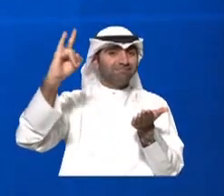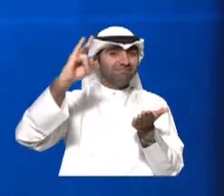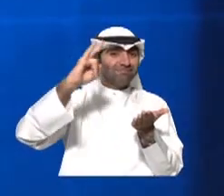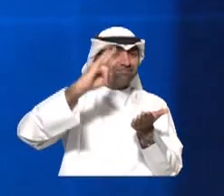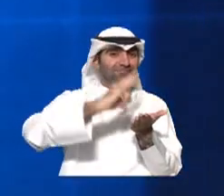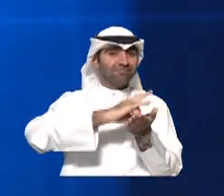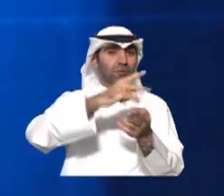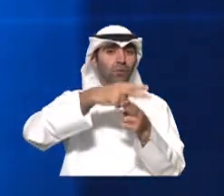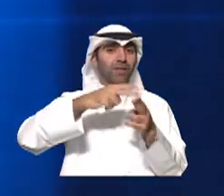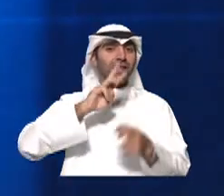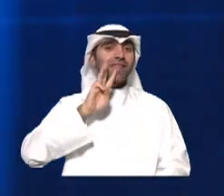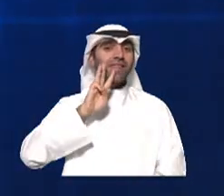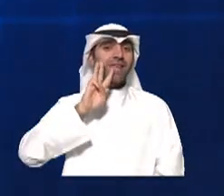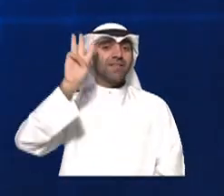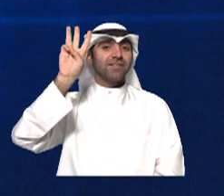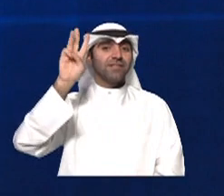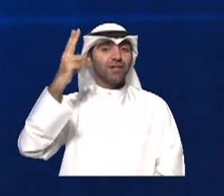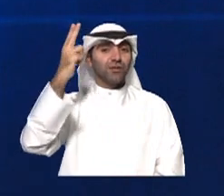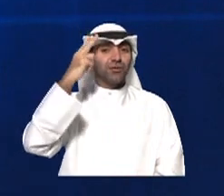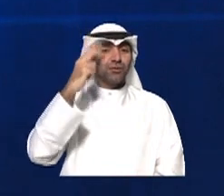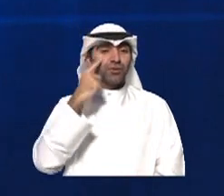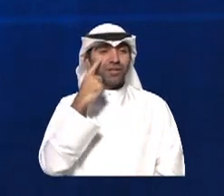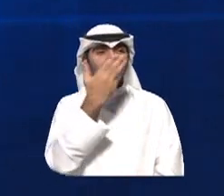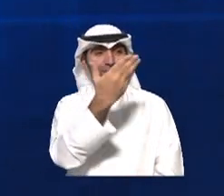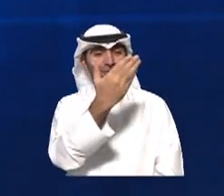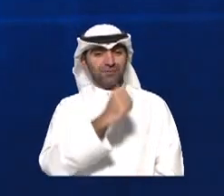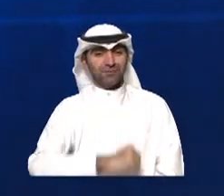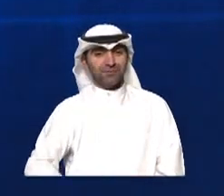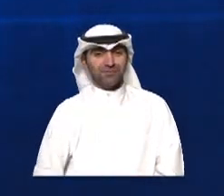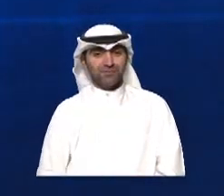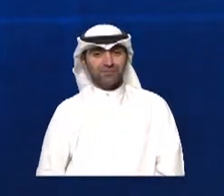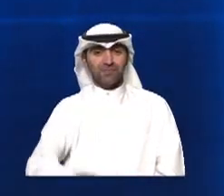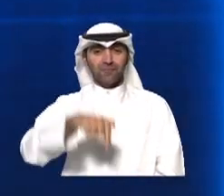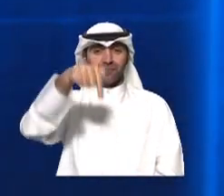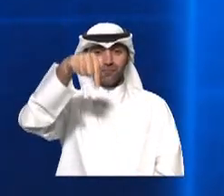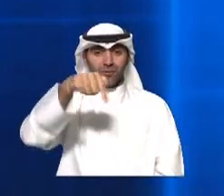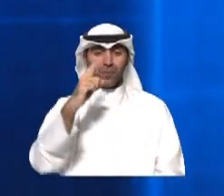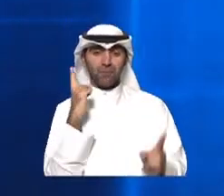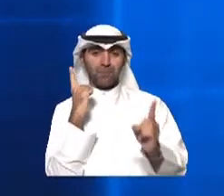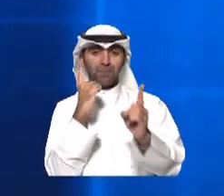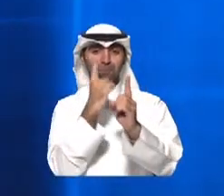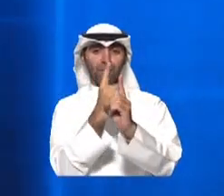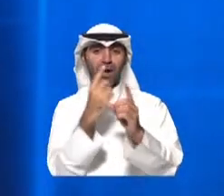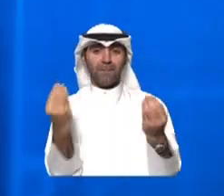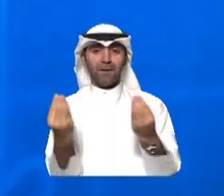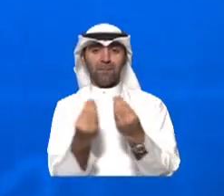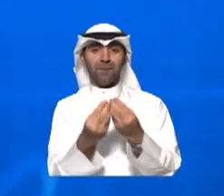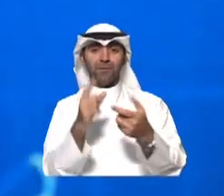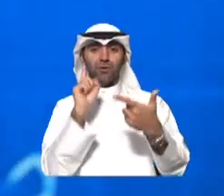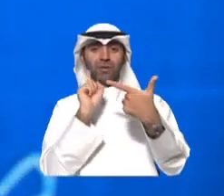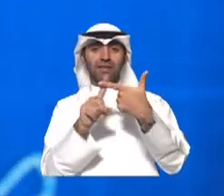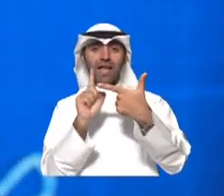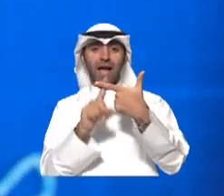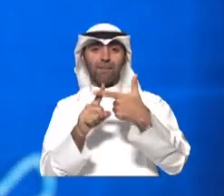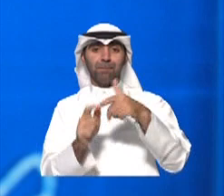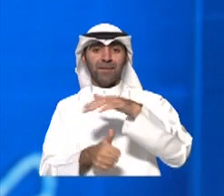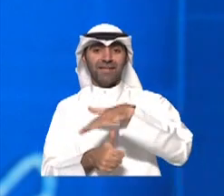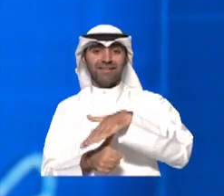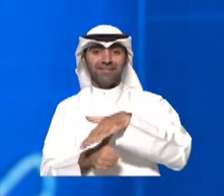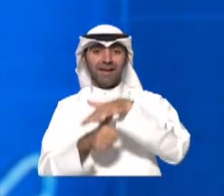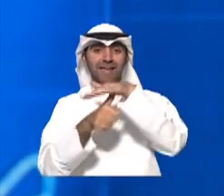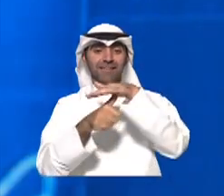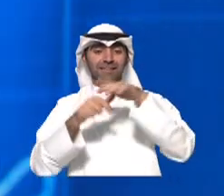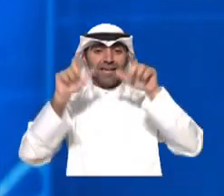وتخريج دورة الوكلاء المرشحين إلى رتبة ملازم. وبهذه المناسبة نقل نائب رئيس الحرس الوطني إلى